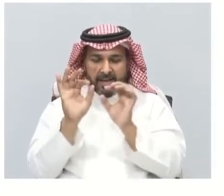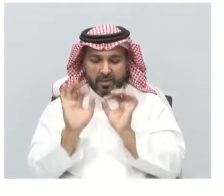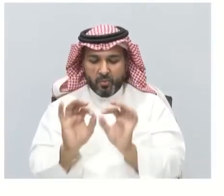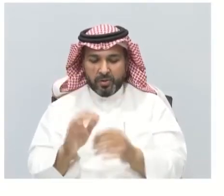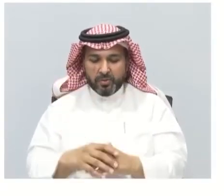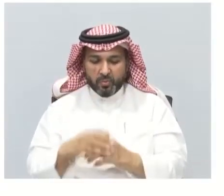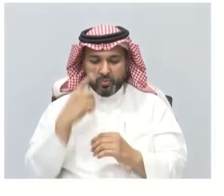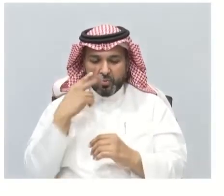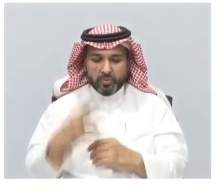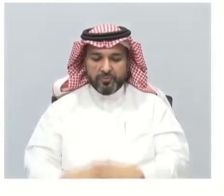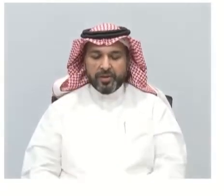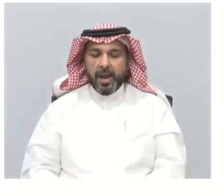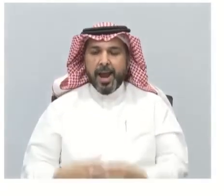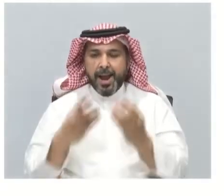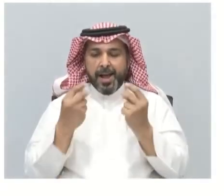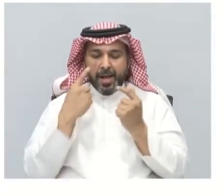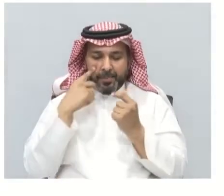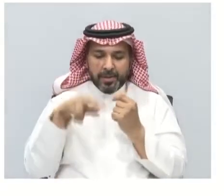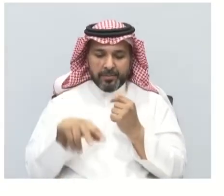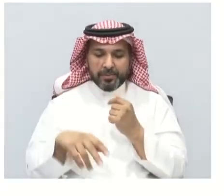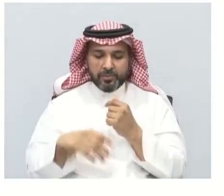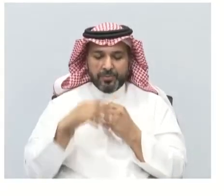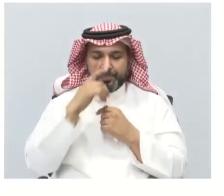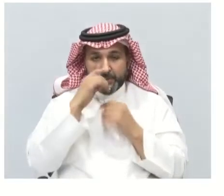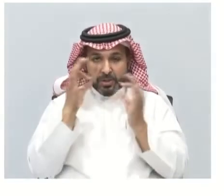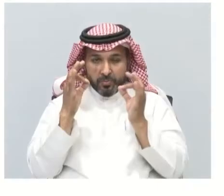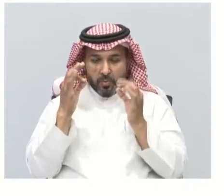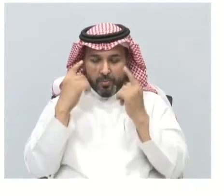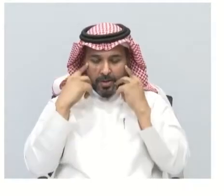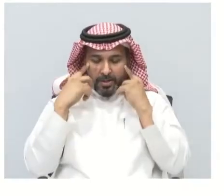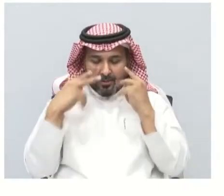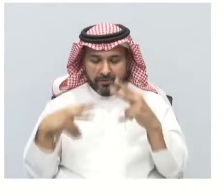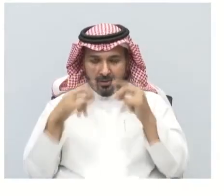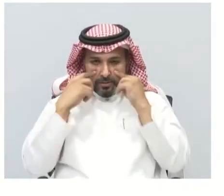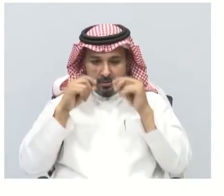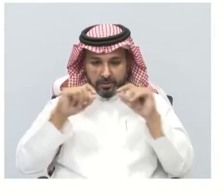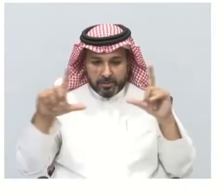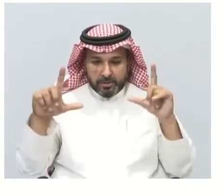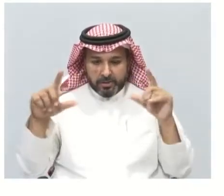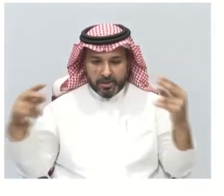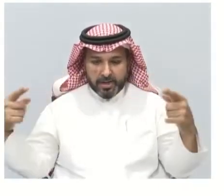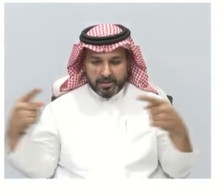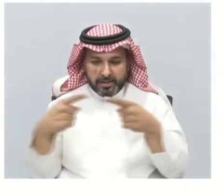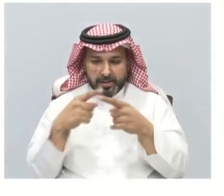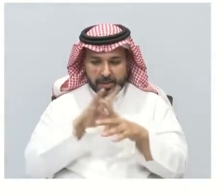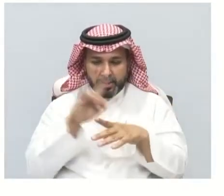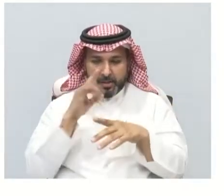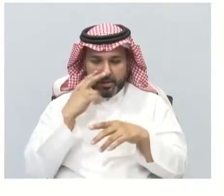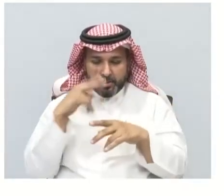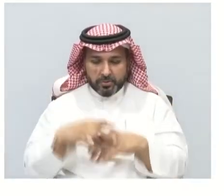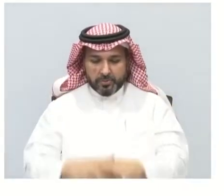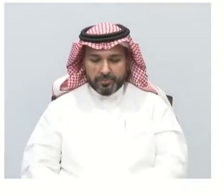يعني المتغيرات اللي عندي الاكس ا الاكس واحد والواي 2 والواي واح بعد ما اعوض عنها راح يكون عندك س-2